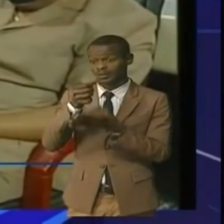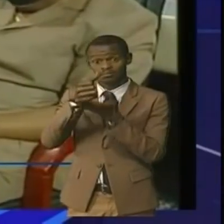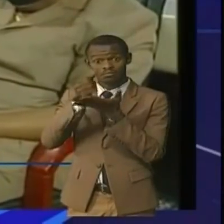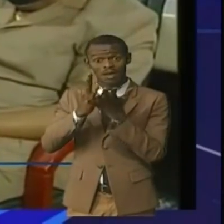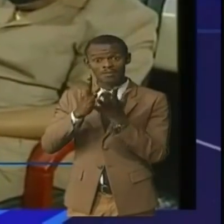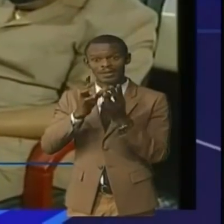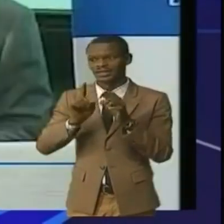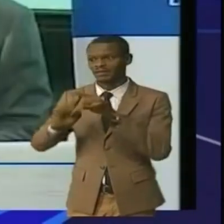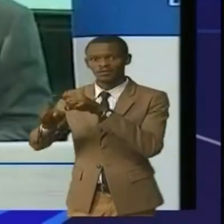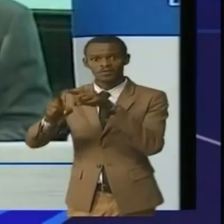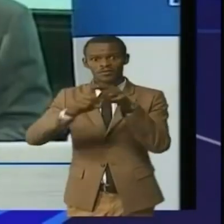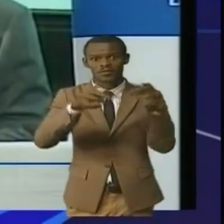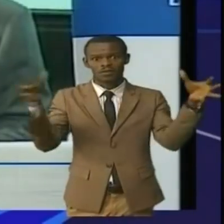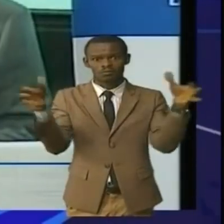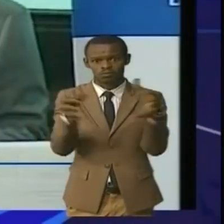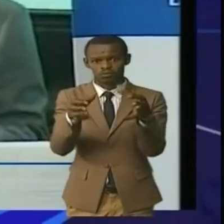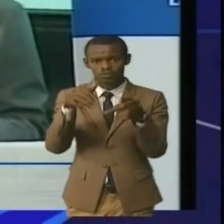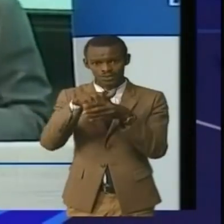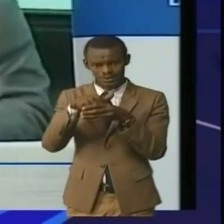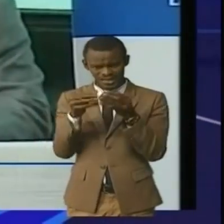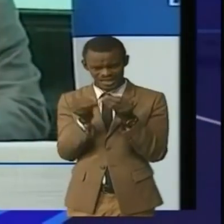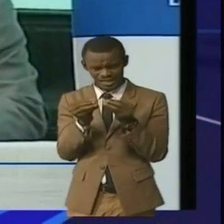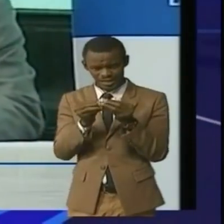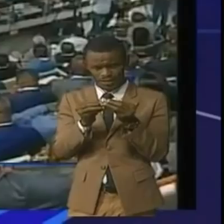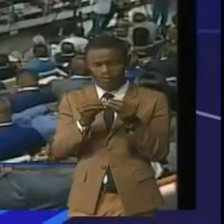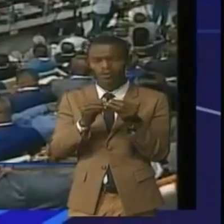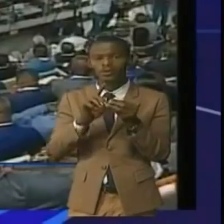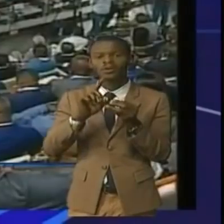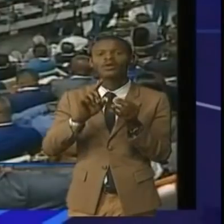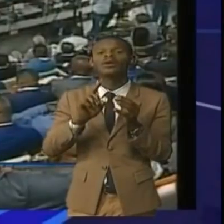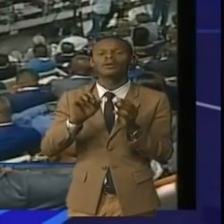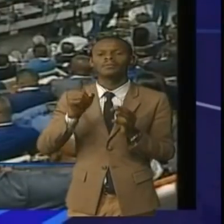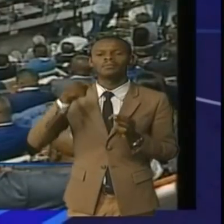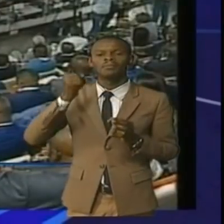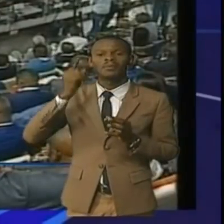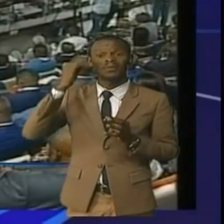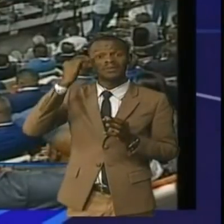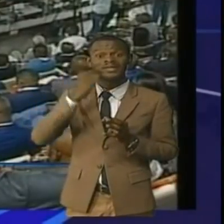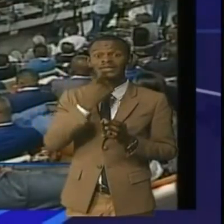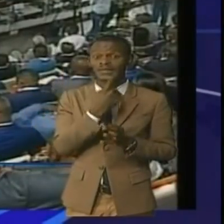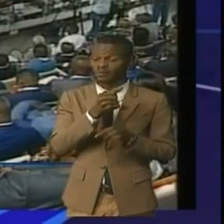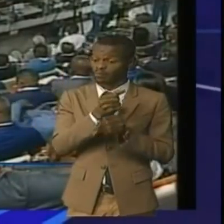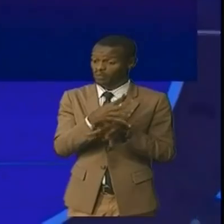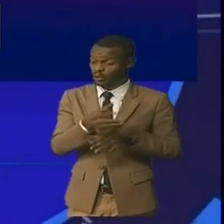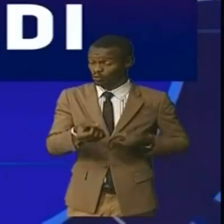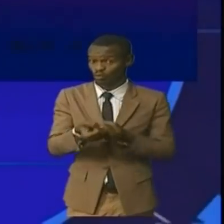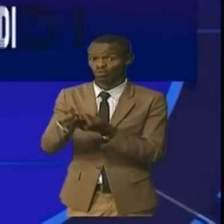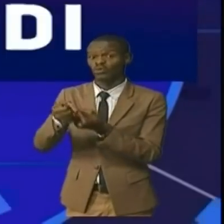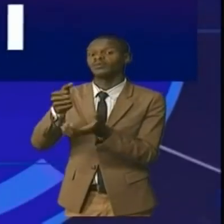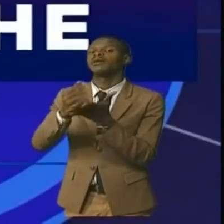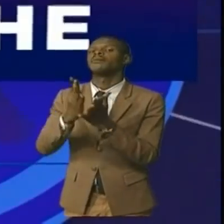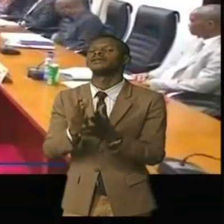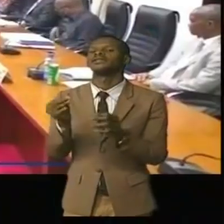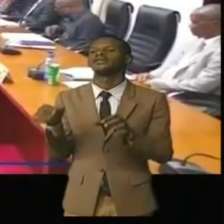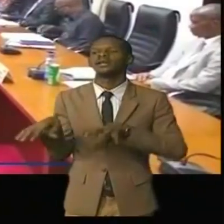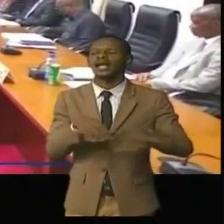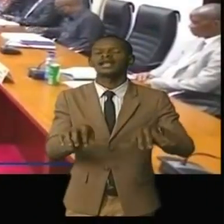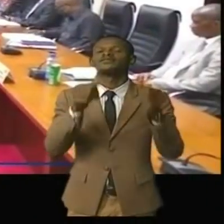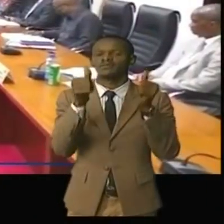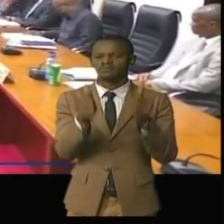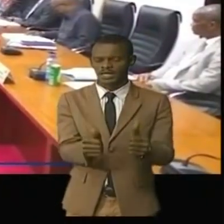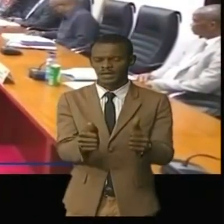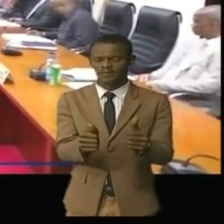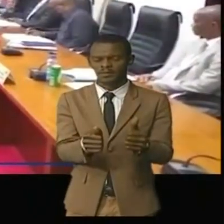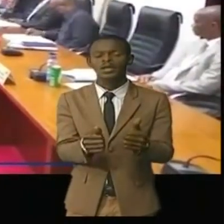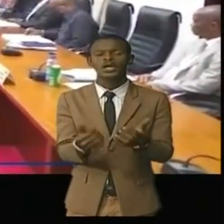travaux, le gouvernement s'est engagé d'accompagner les diplomates pour l'accomplissement de leur mission diplomatique agissante. Toujours dans ses activités de la semaine,